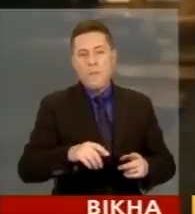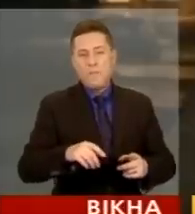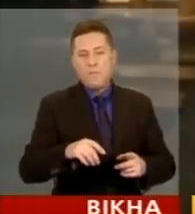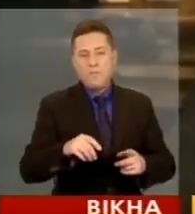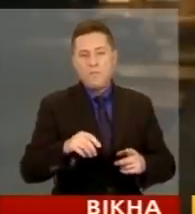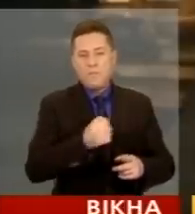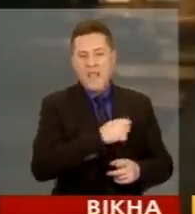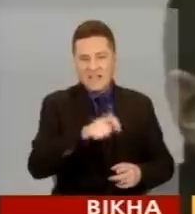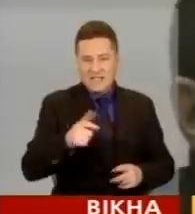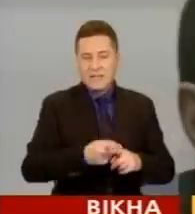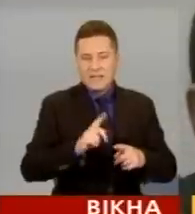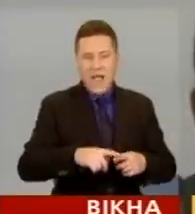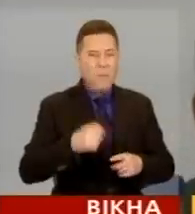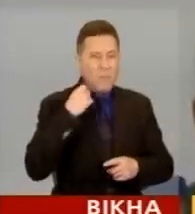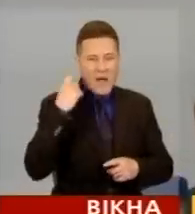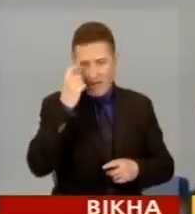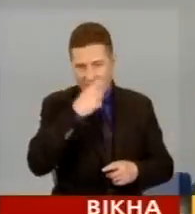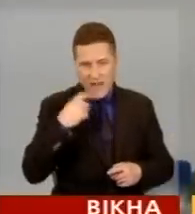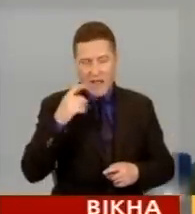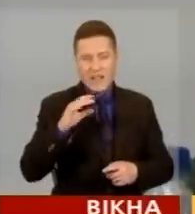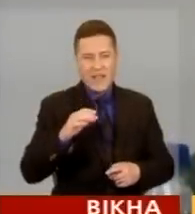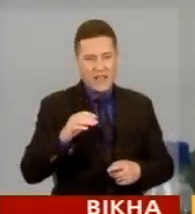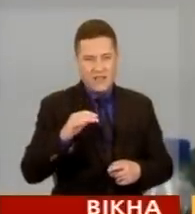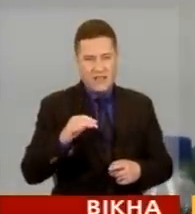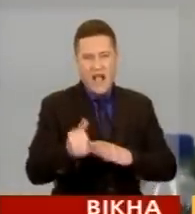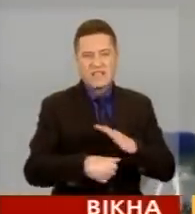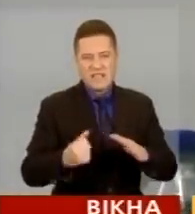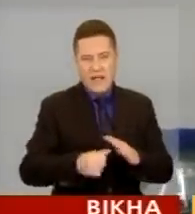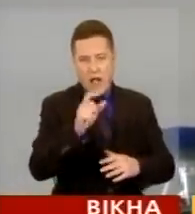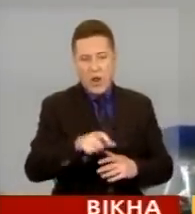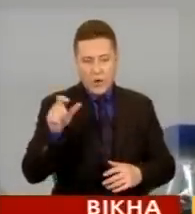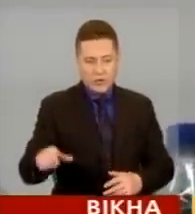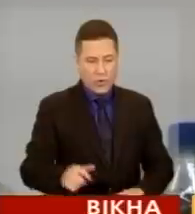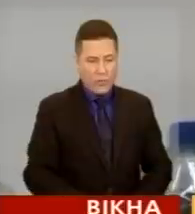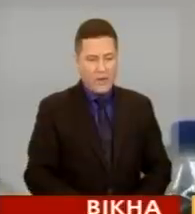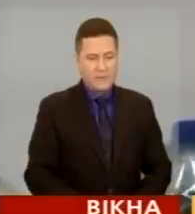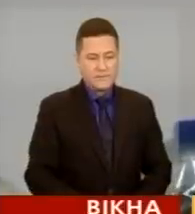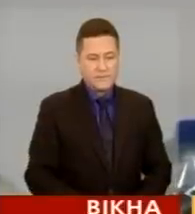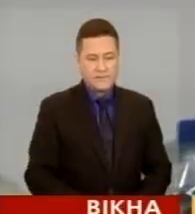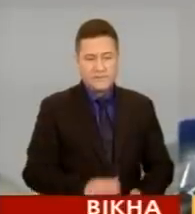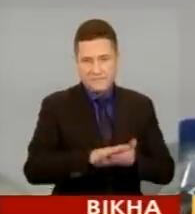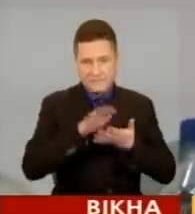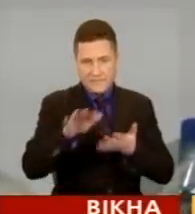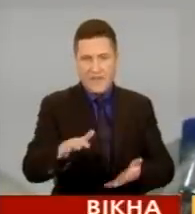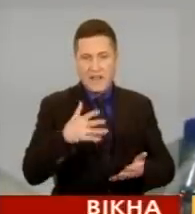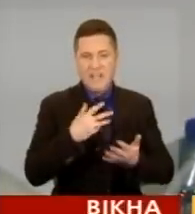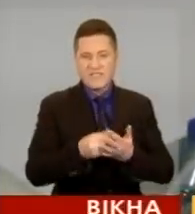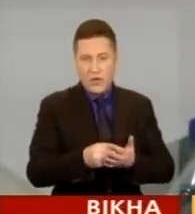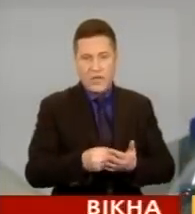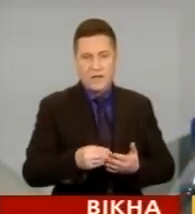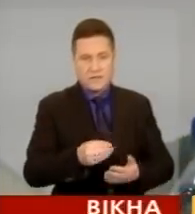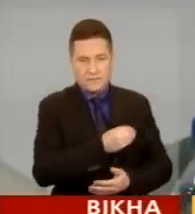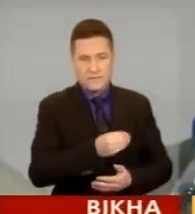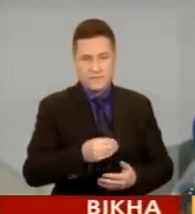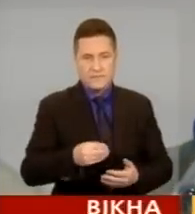особи. Вы видите перед собой человека, который несет прямую ответственность за то, как себя ведут наши зачастую недобрые